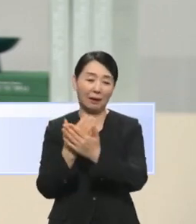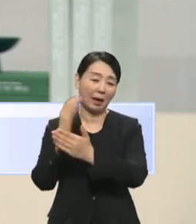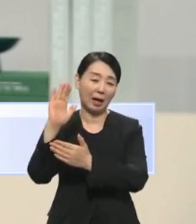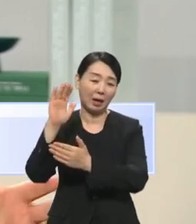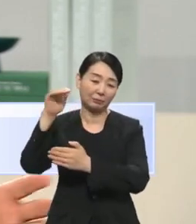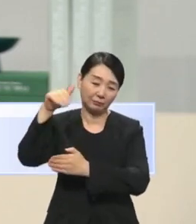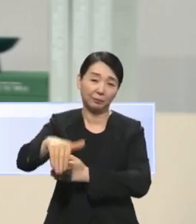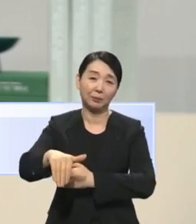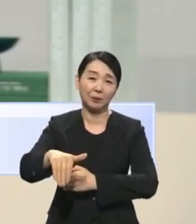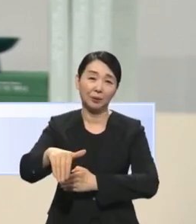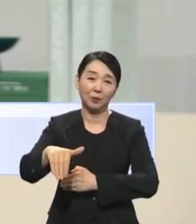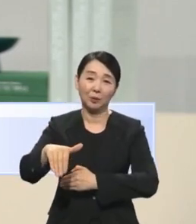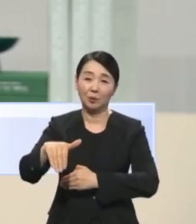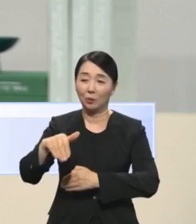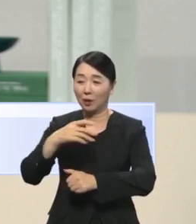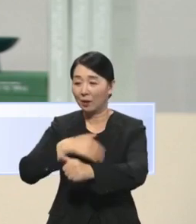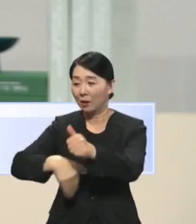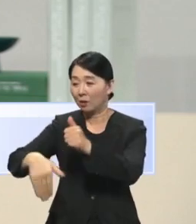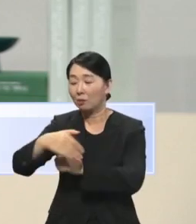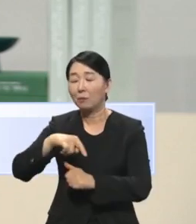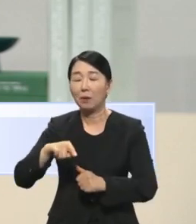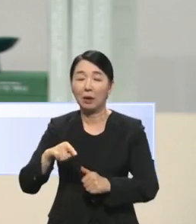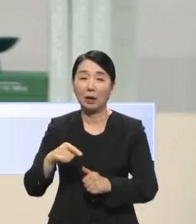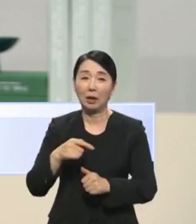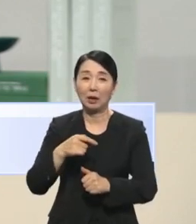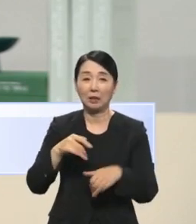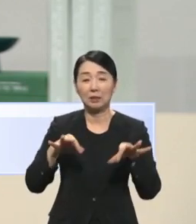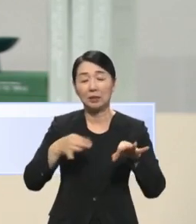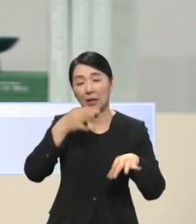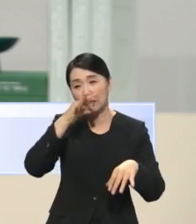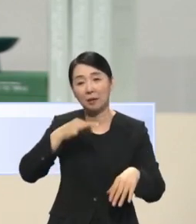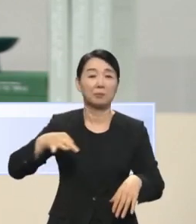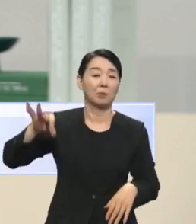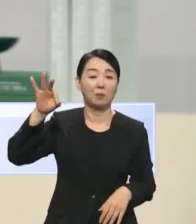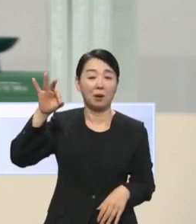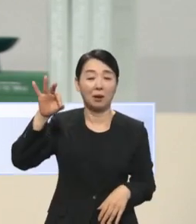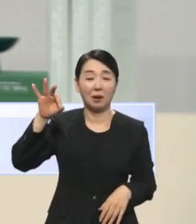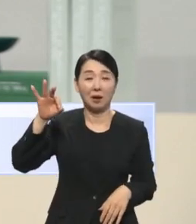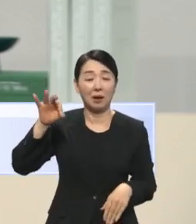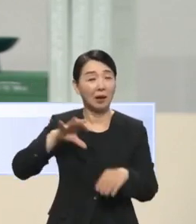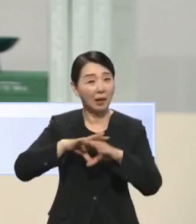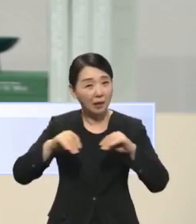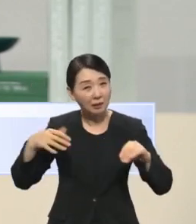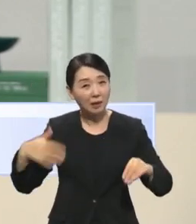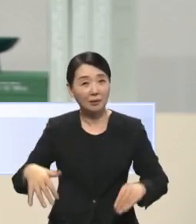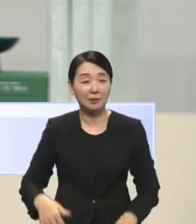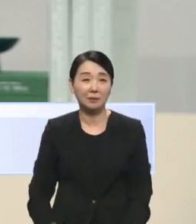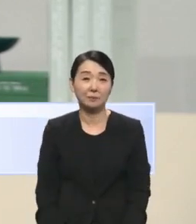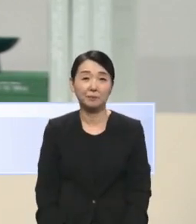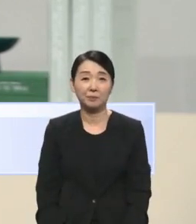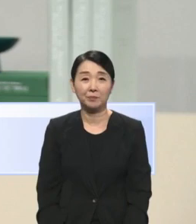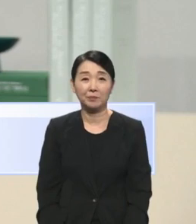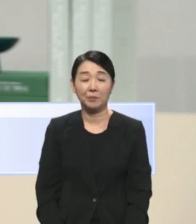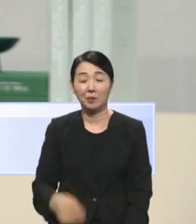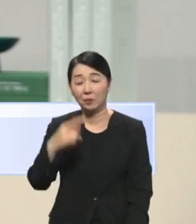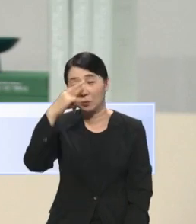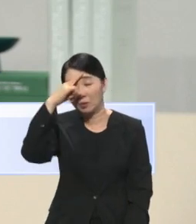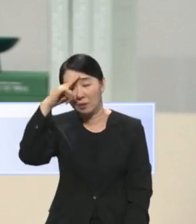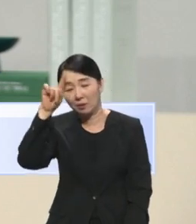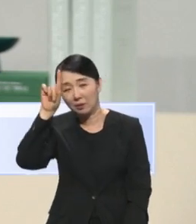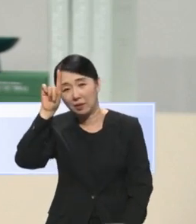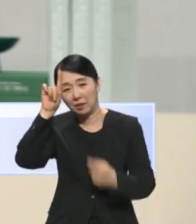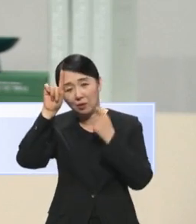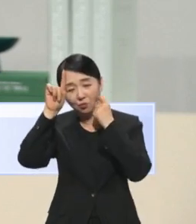거기다 외부 환경도 아시는 것처럼 고금리의 문제가 예전에 해결이 안 되고 또 러시아 우크라이나 사태 때문에 전